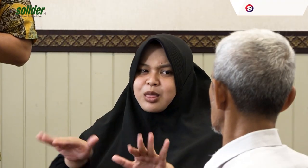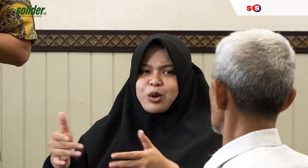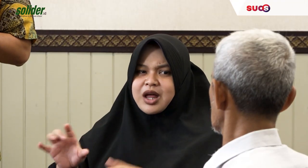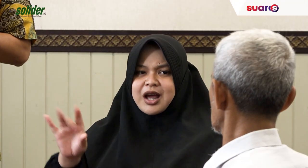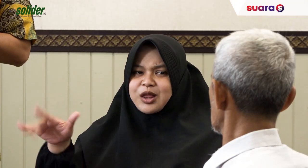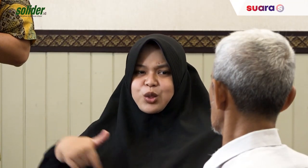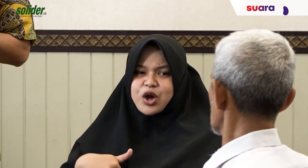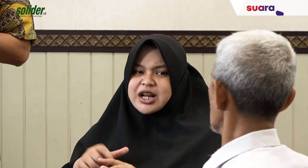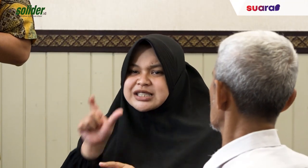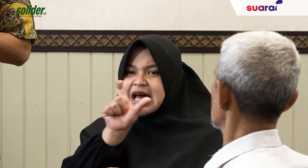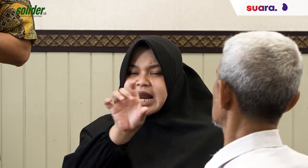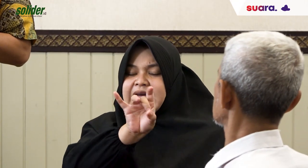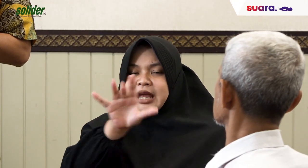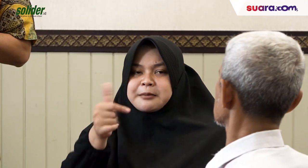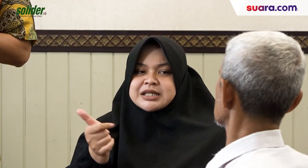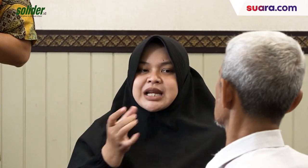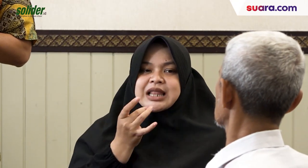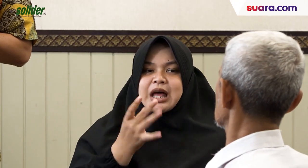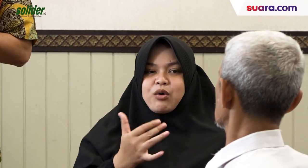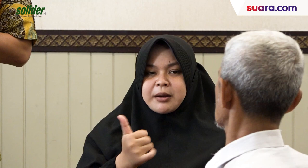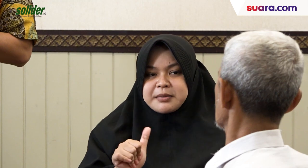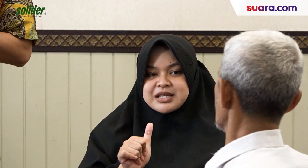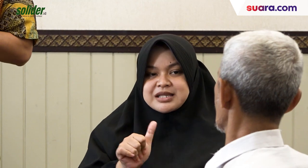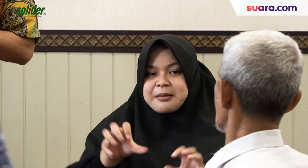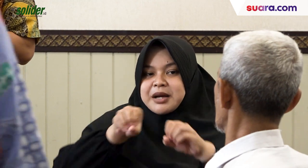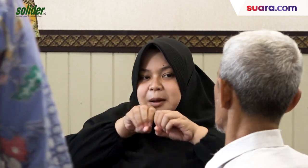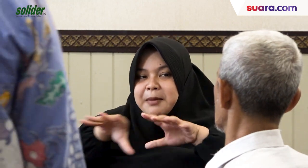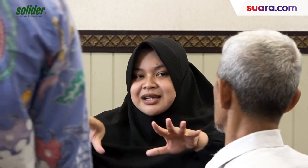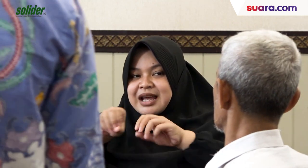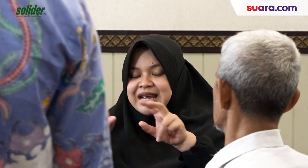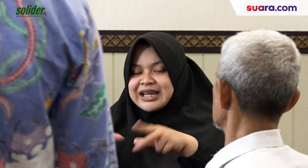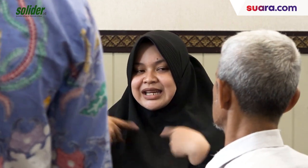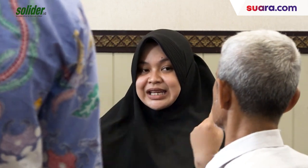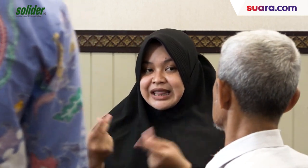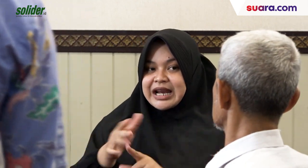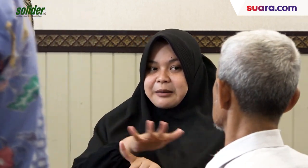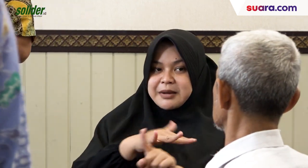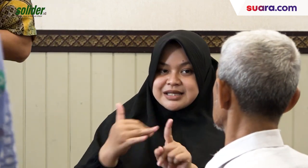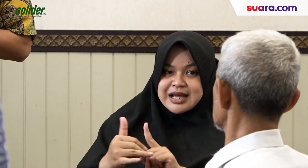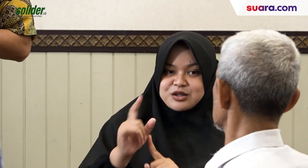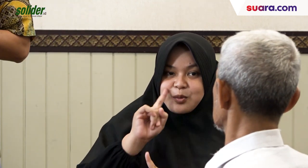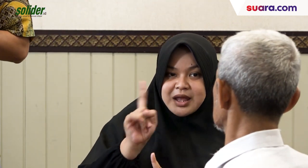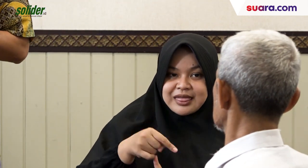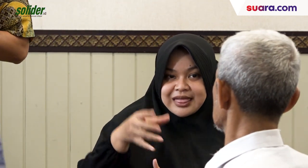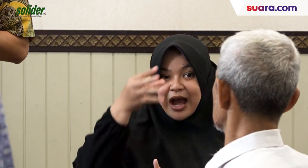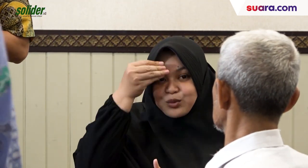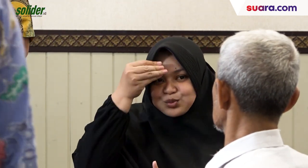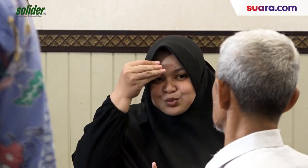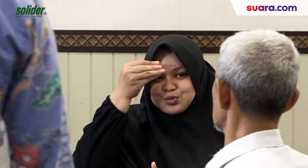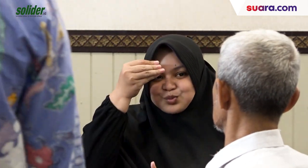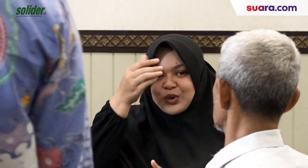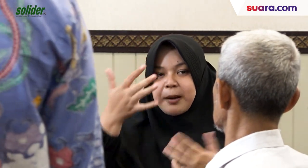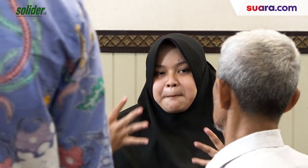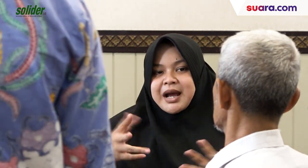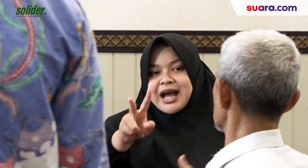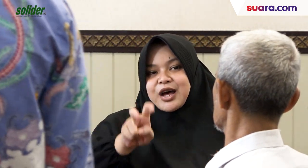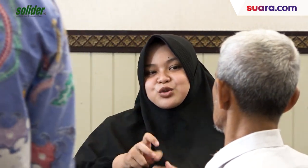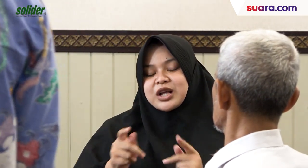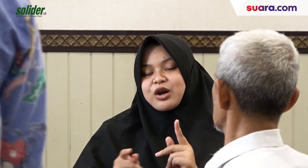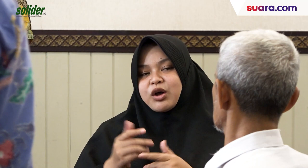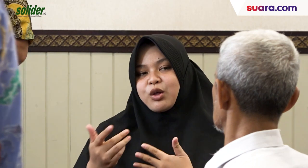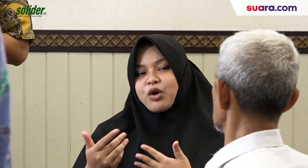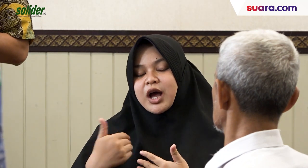yang bisa ditawarkan sekaligus untuk memberikan kampanye kepada kita dan masyarakat tentang apa yang harus